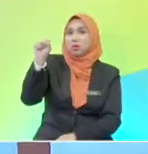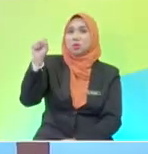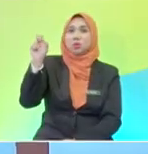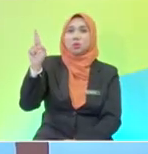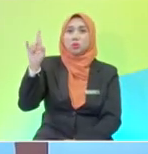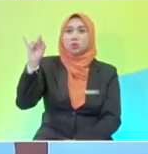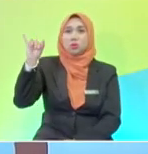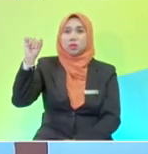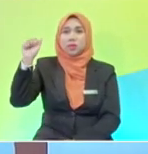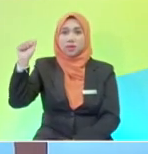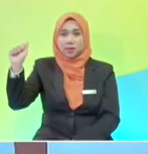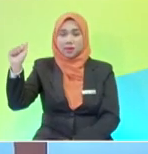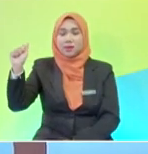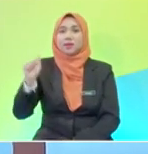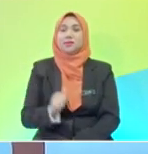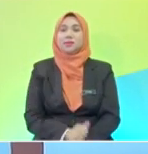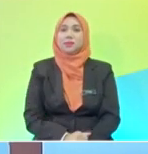di angkasa